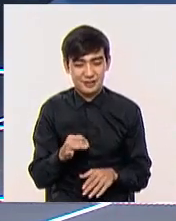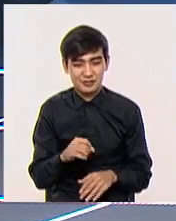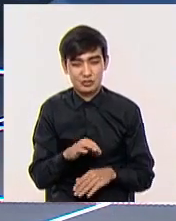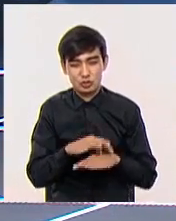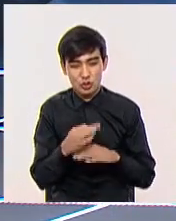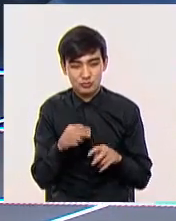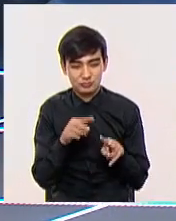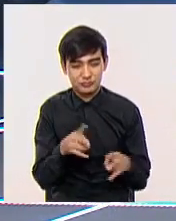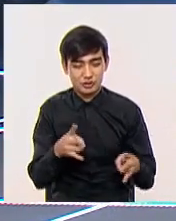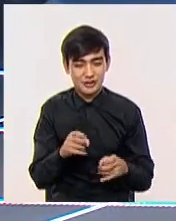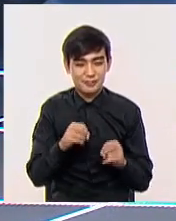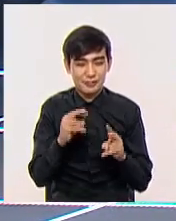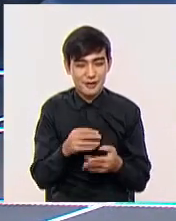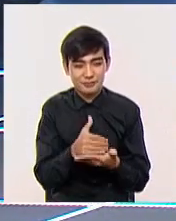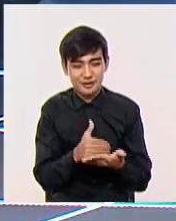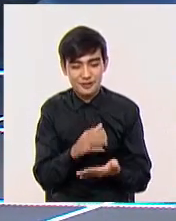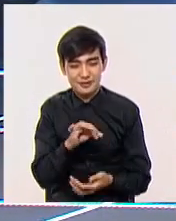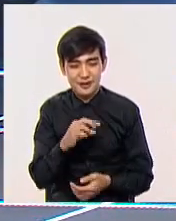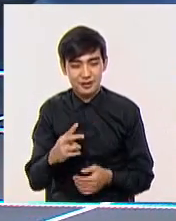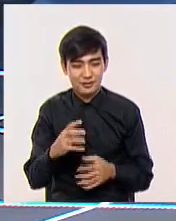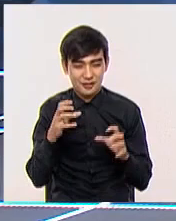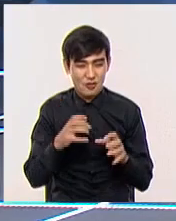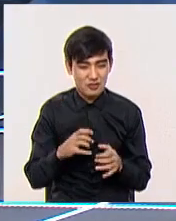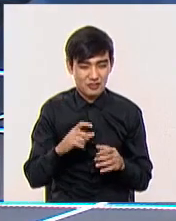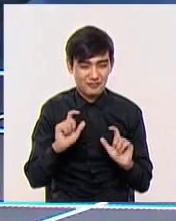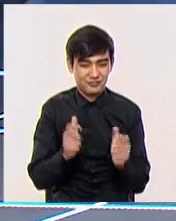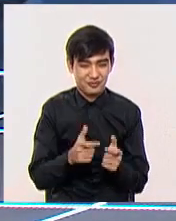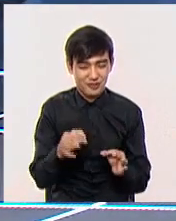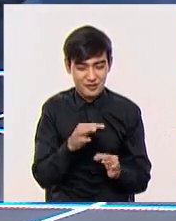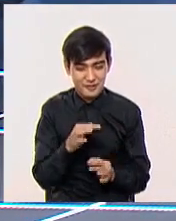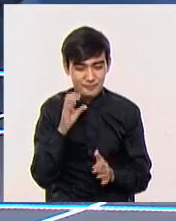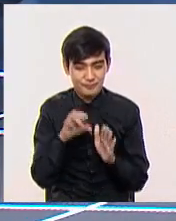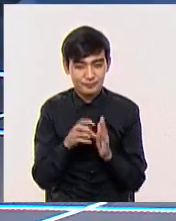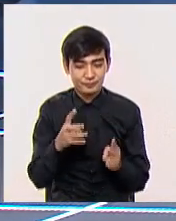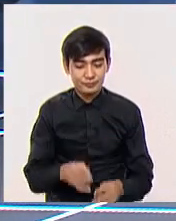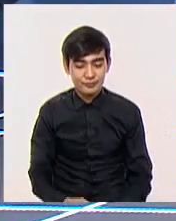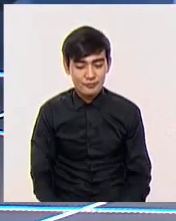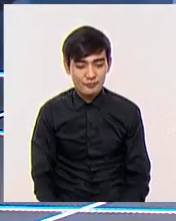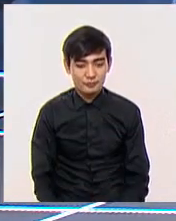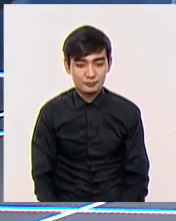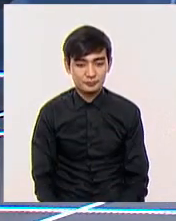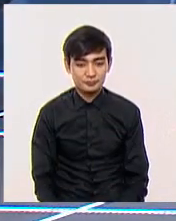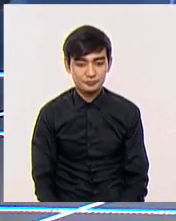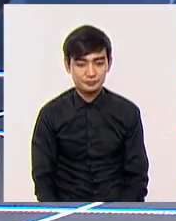соблюдать специально разработанные для них санитарные правила, расскажут наши корреспонденты.